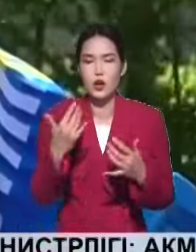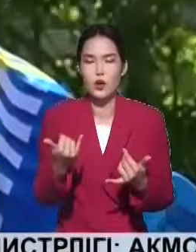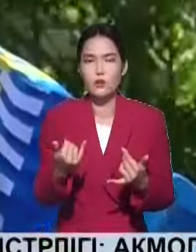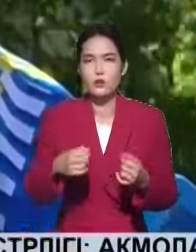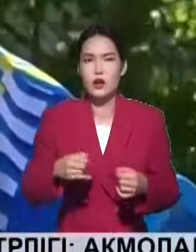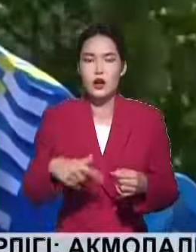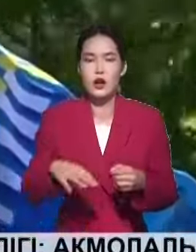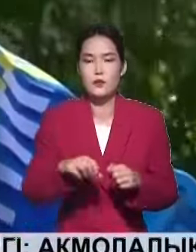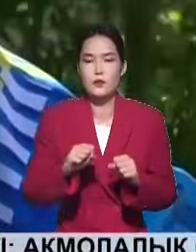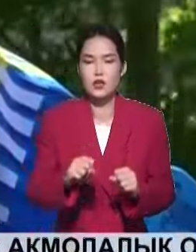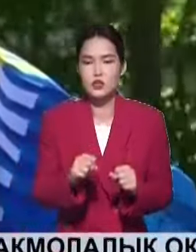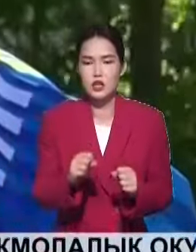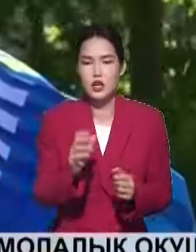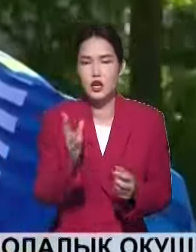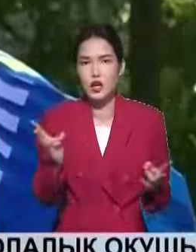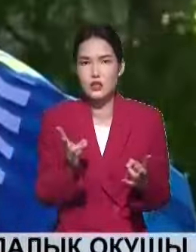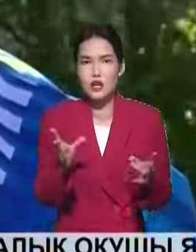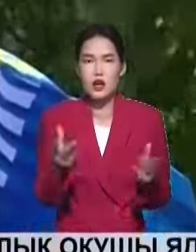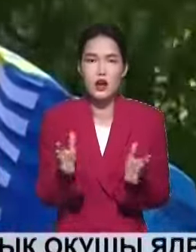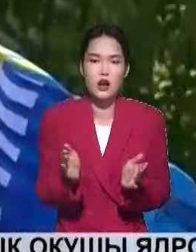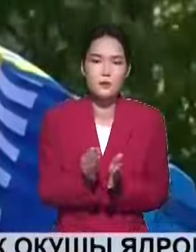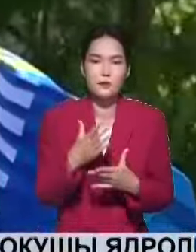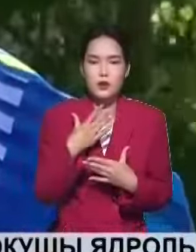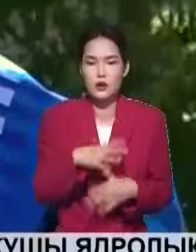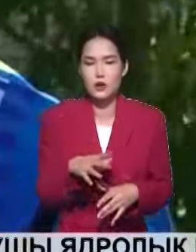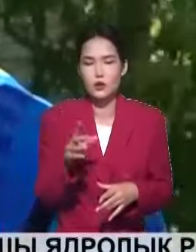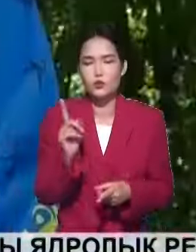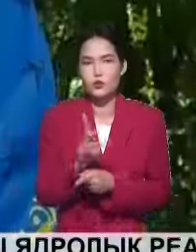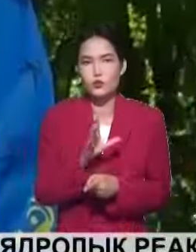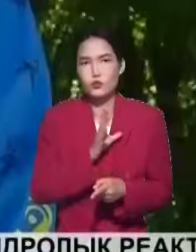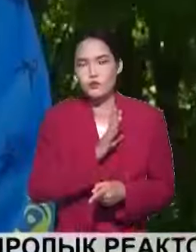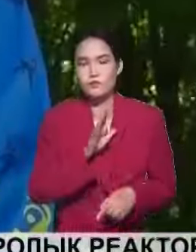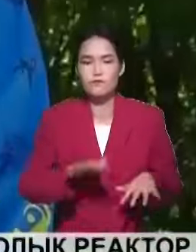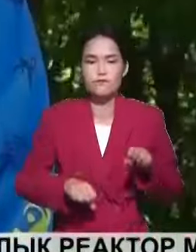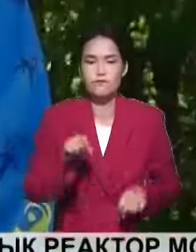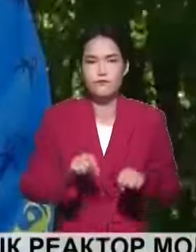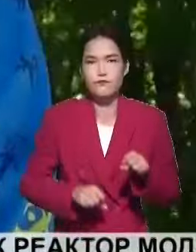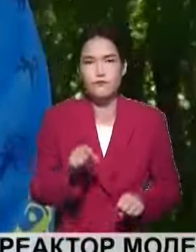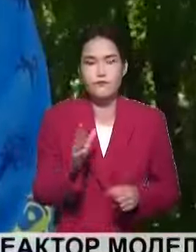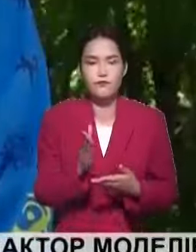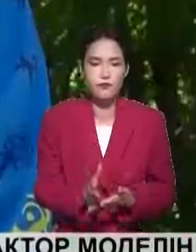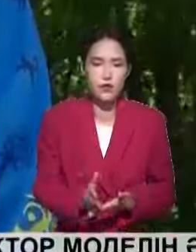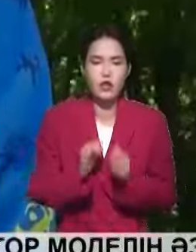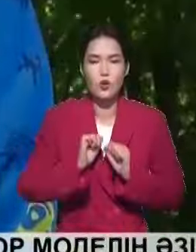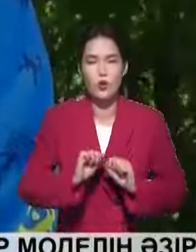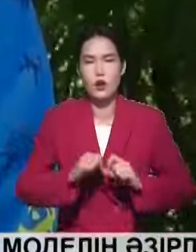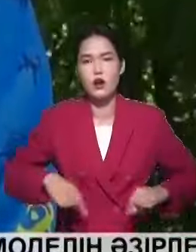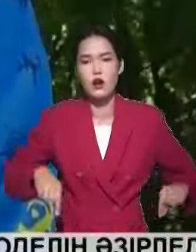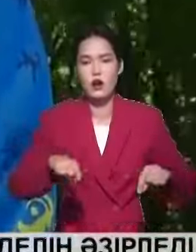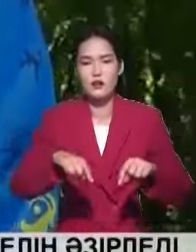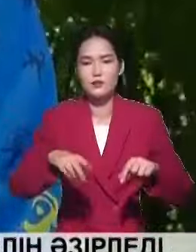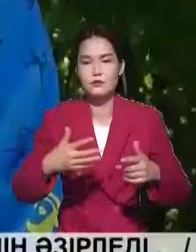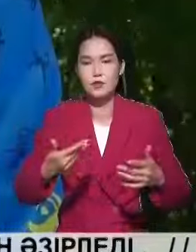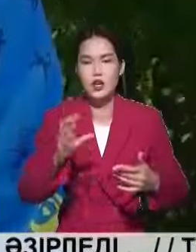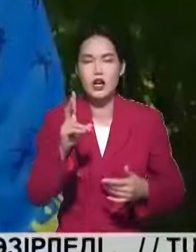проблема болғанмен, сырттан қарағанда адамдар түсінбейді. 1 000 000 кейікті бір күнде жоғалтып алуыңыз мүмкін ме екенін. Шаруалардың жерінің үстінен дрон ұшырып кейікті алмай келдік. Шыны